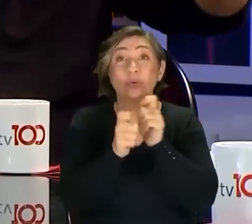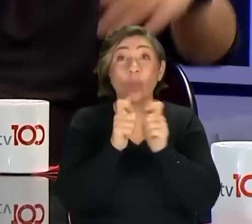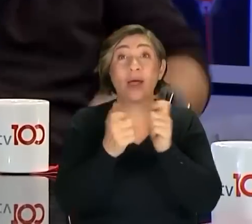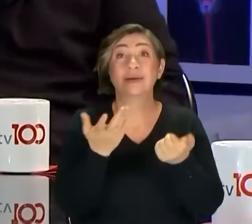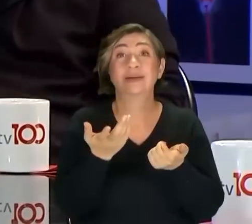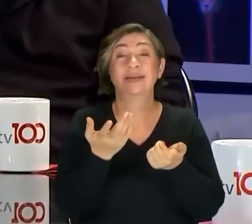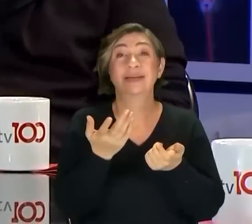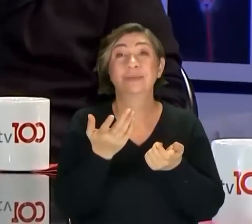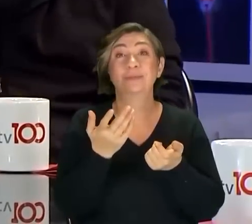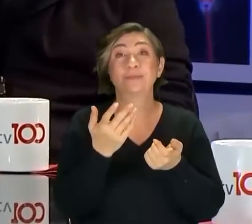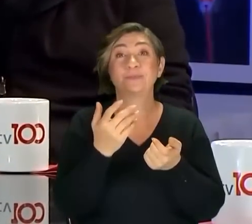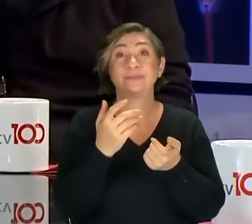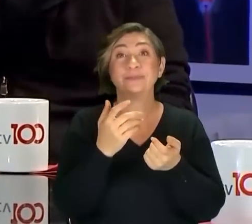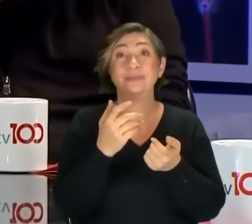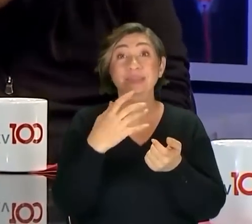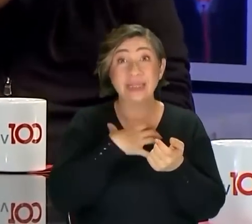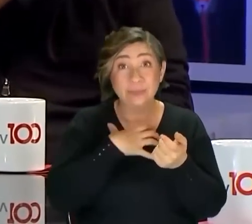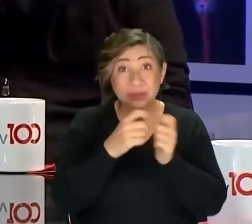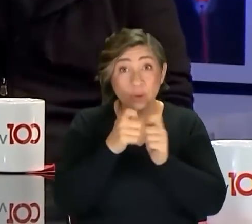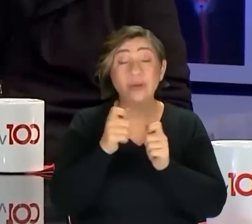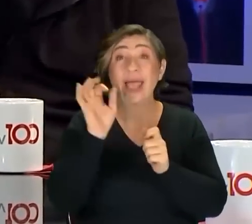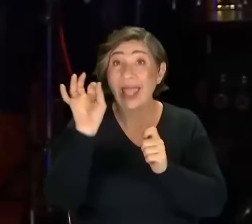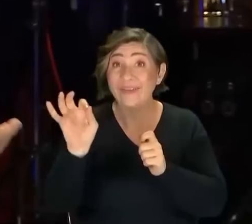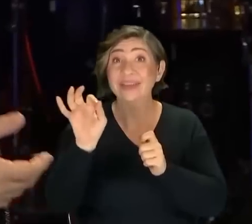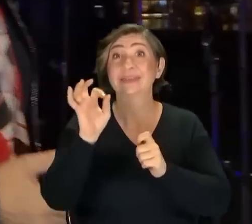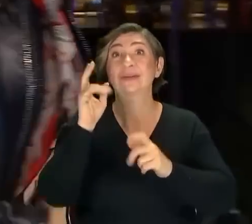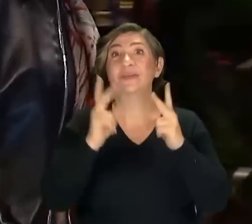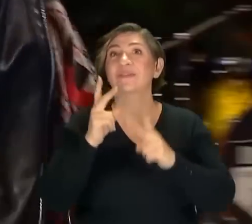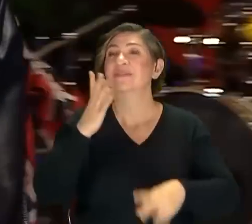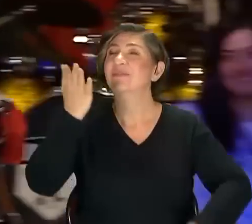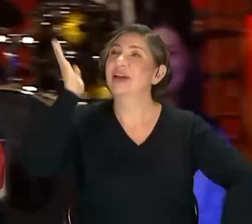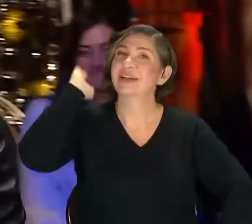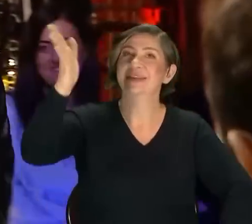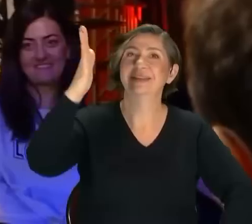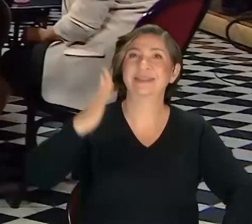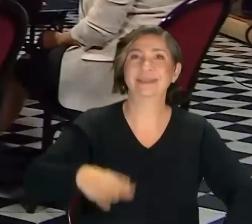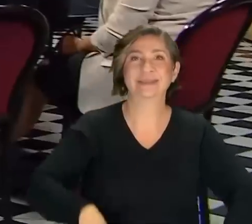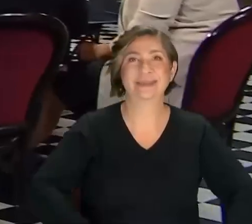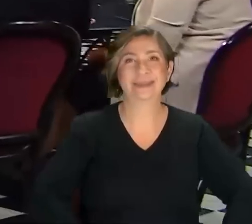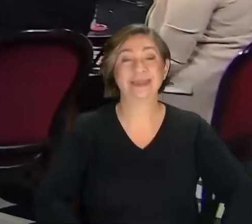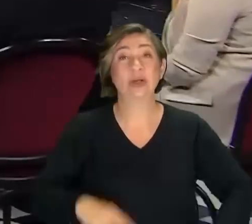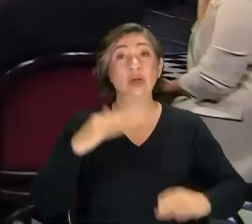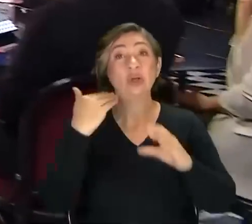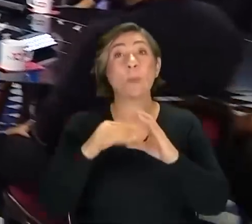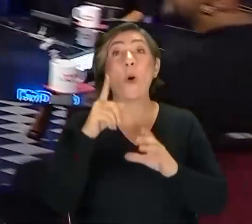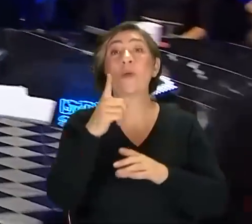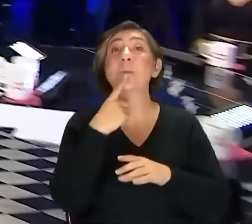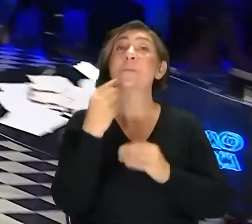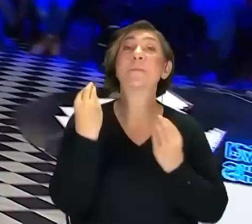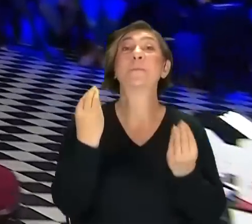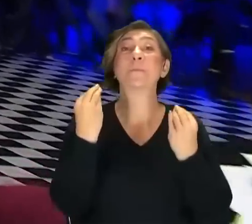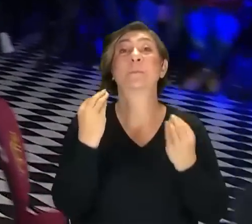Şöyle bir şey. Ben onu da kendileri mi yazıyorlar? Aynen maalesef. Bazıları vay yapıyor. Vay hayvanlar. Yorumları da kendi. Orada yedik